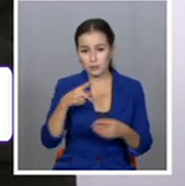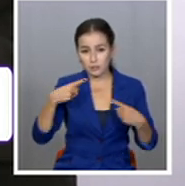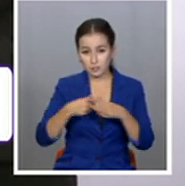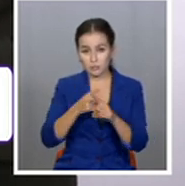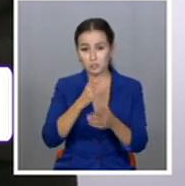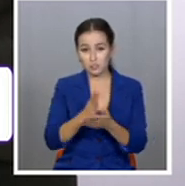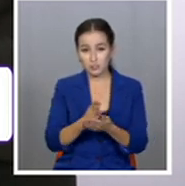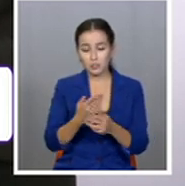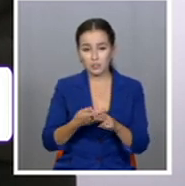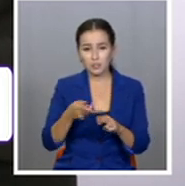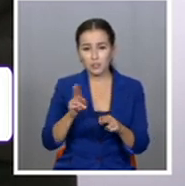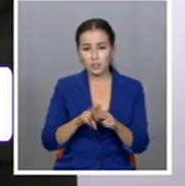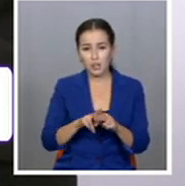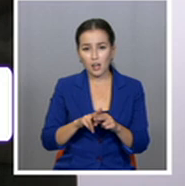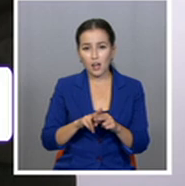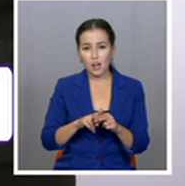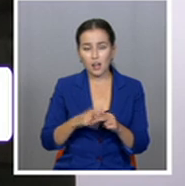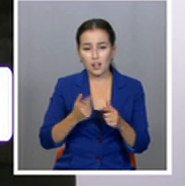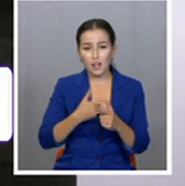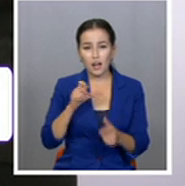бұл түзулер айқас болады.